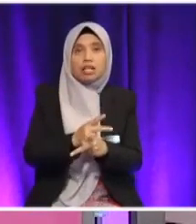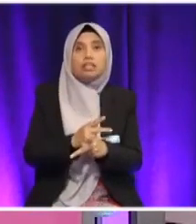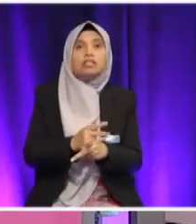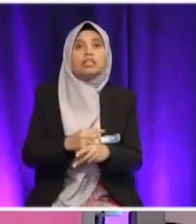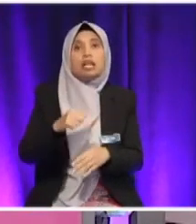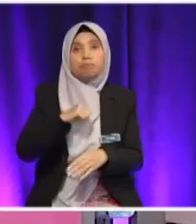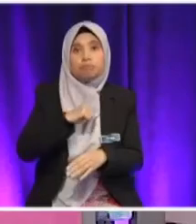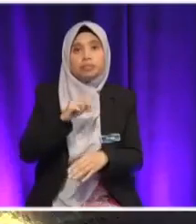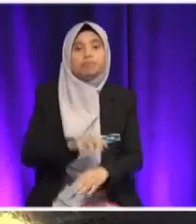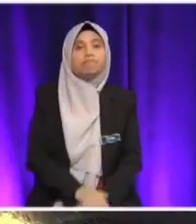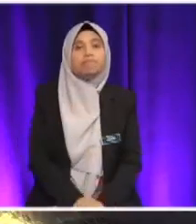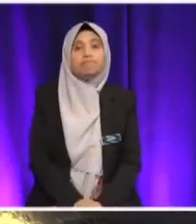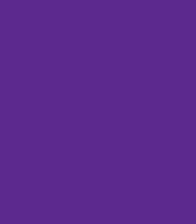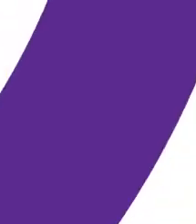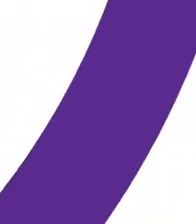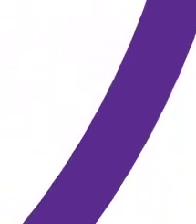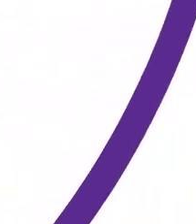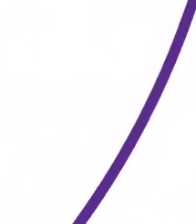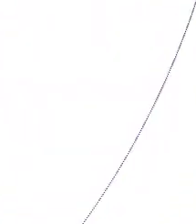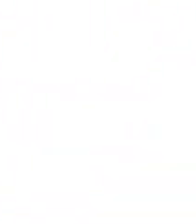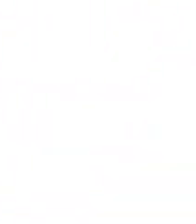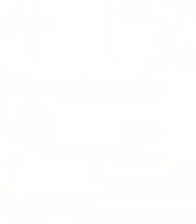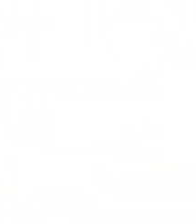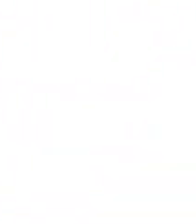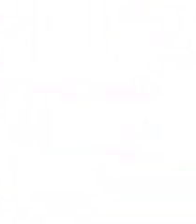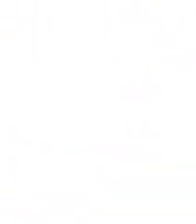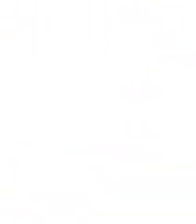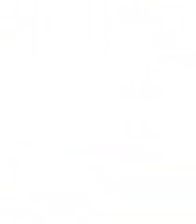jadi kita Oke TV GPM